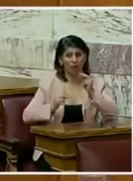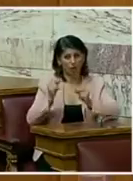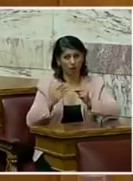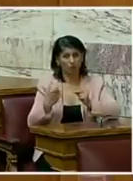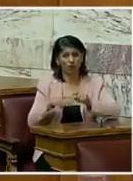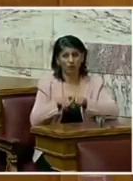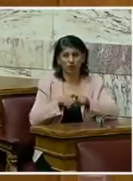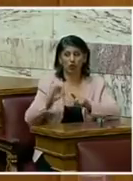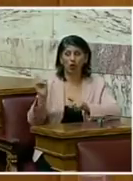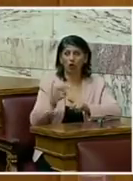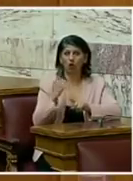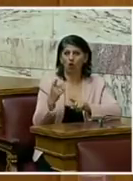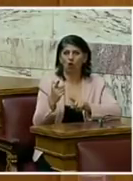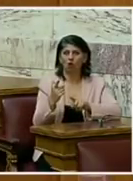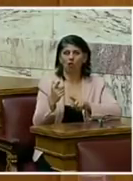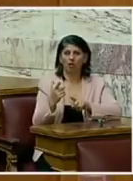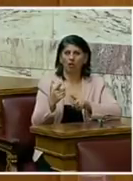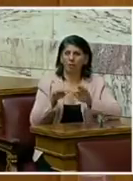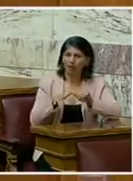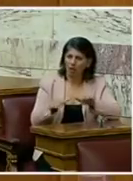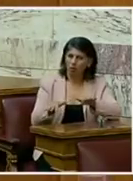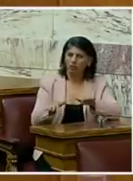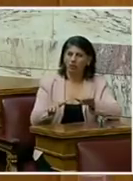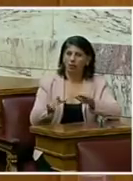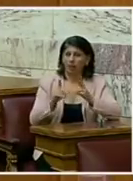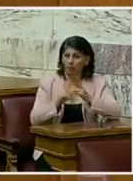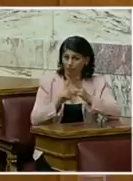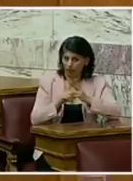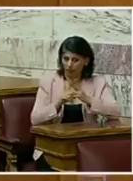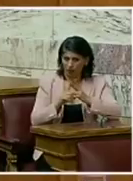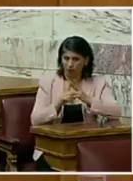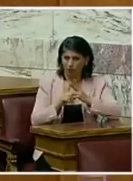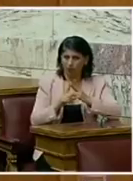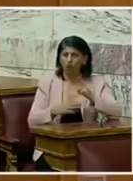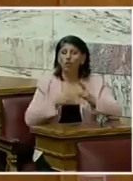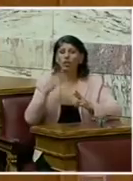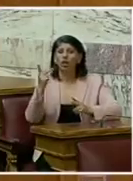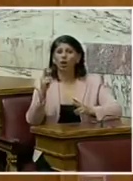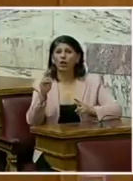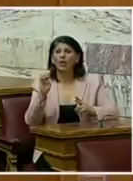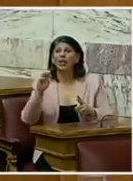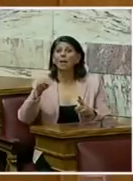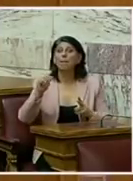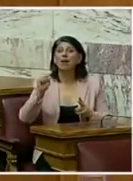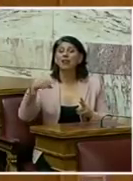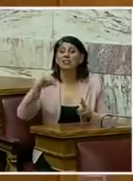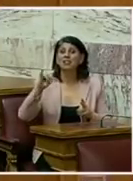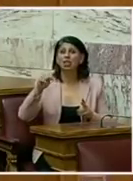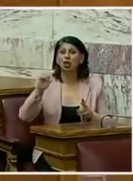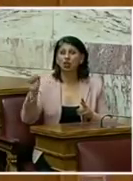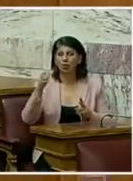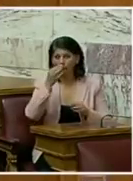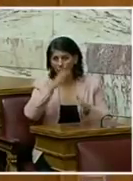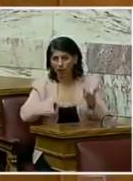εξουσίας, αρμοδιότητας, ισχύος και επιρροής. Δεύτερος συνωμότης, κύριε Βορύδη. Κύριος Καρεμαστινός, δεν τον βλέπω. Η διαφθορά, αν